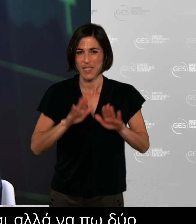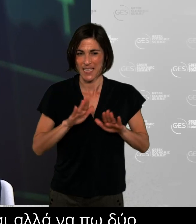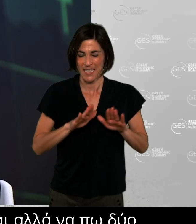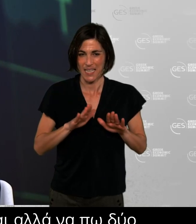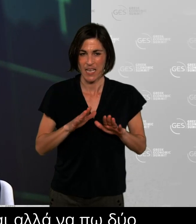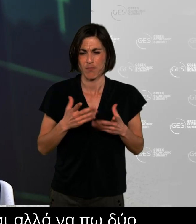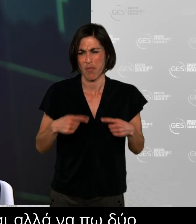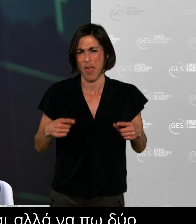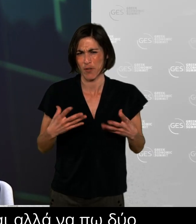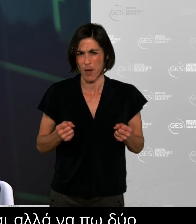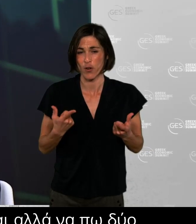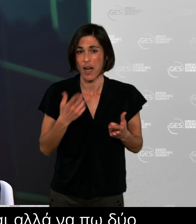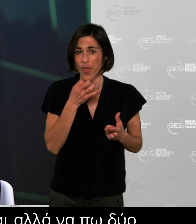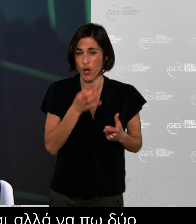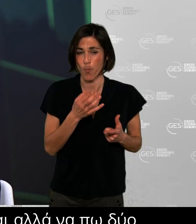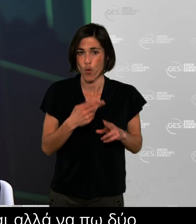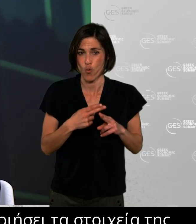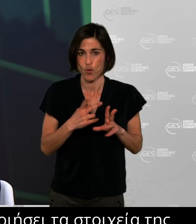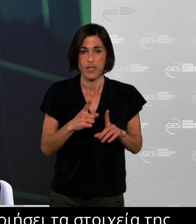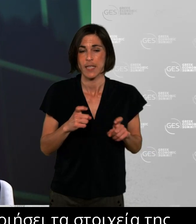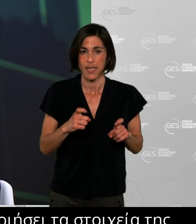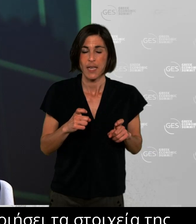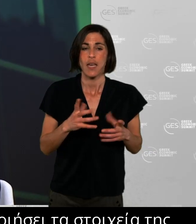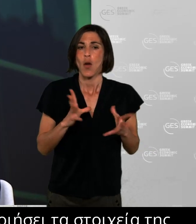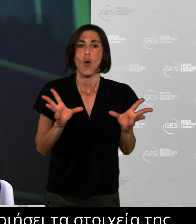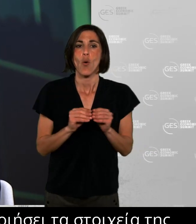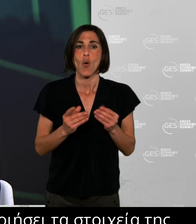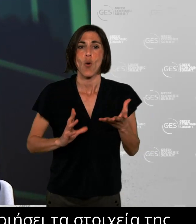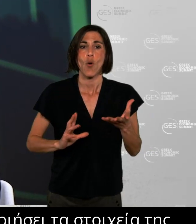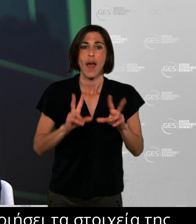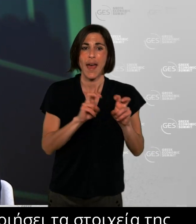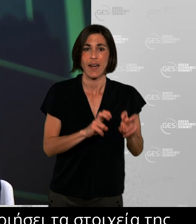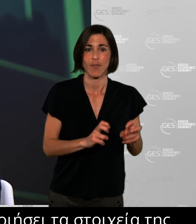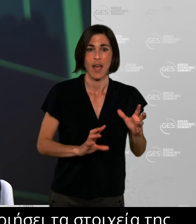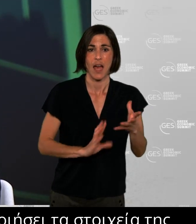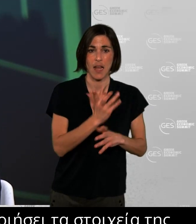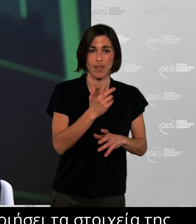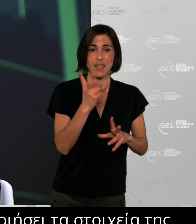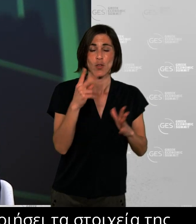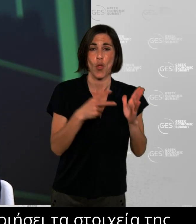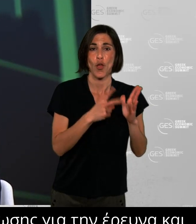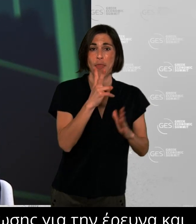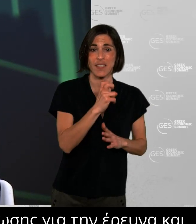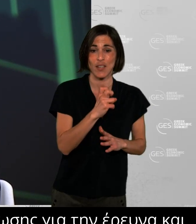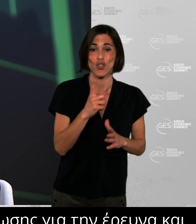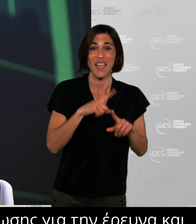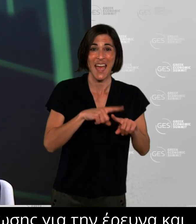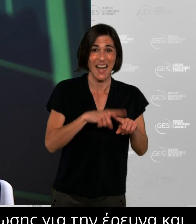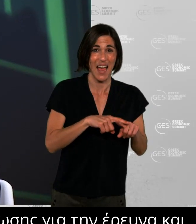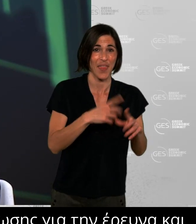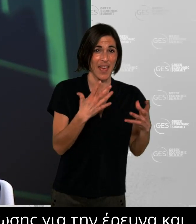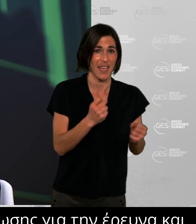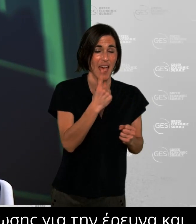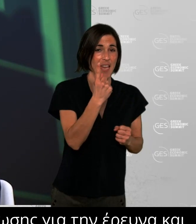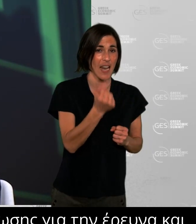δαπάνες των χωρών της Ευρωπαϊκής Ένωσης για την έρευνα και την ανάπτυξη. Το 2020 η Ελλάδα είχε 1,5% του ΑΕΠ